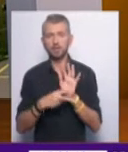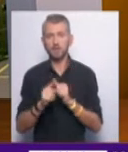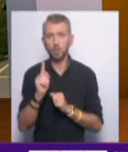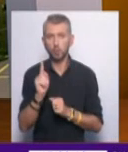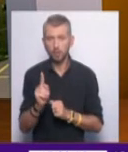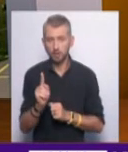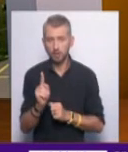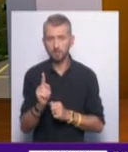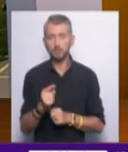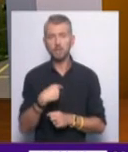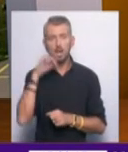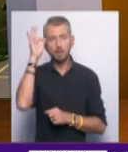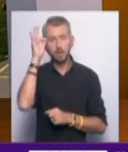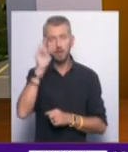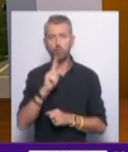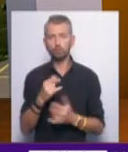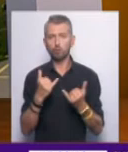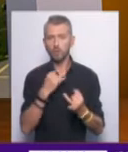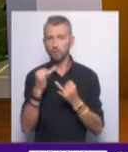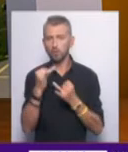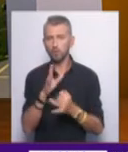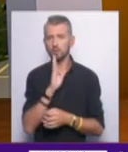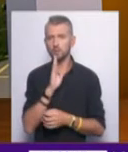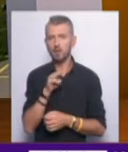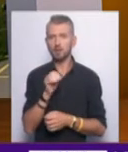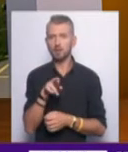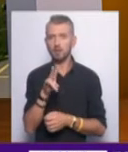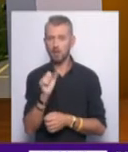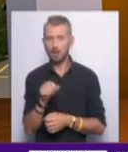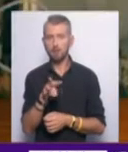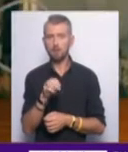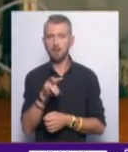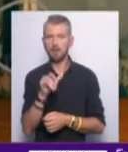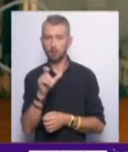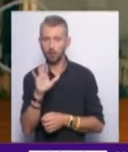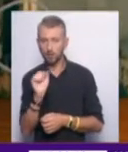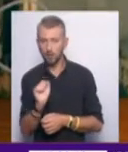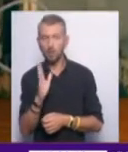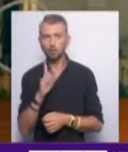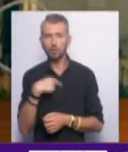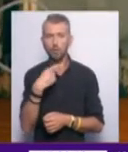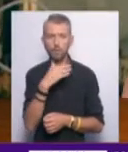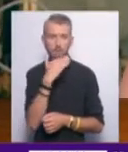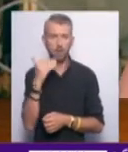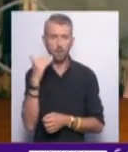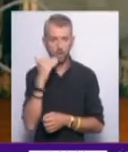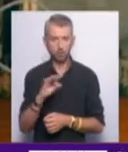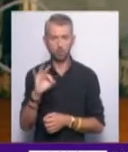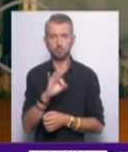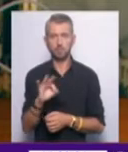223-0981. Я нагадаю, що сьогодні ми спілкуємося з пані Тетяною Меліховою. Будемо сьогодні, звичайно, говорити також дуже багато з